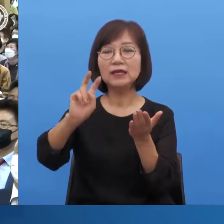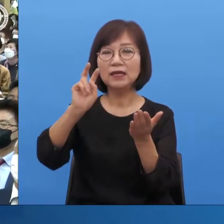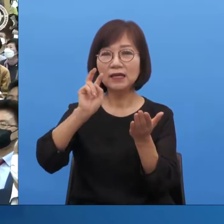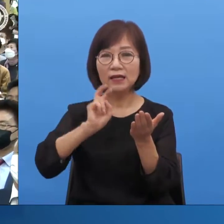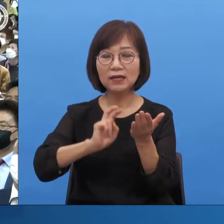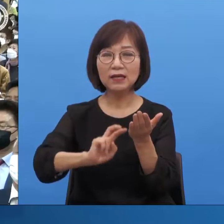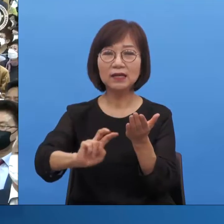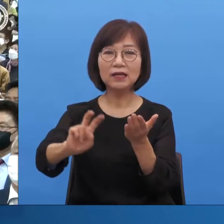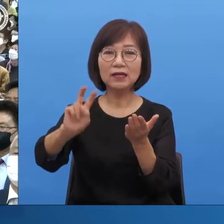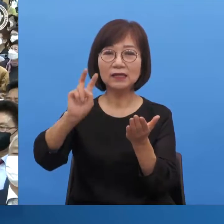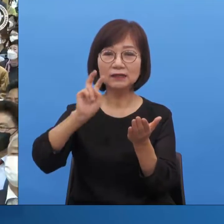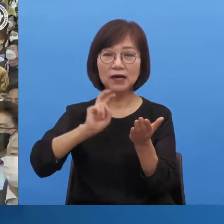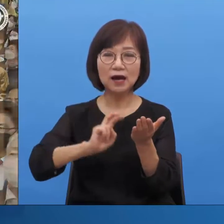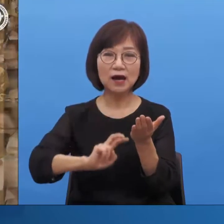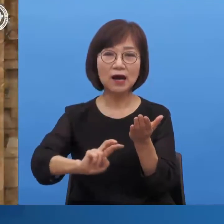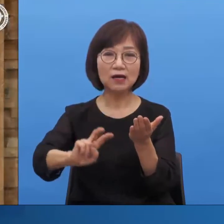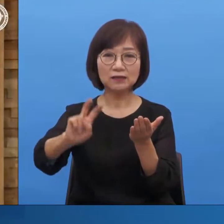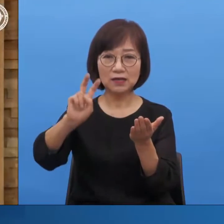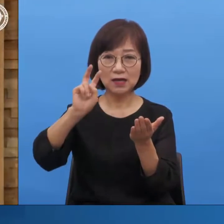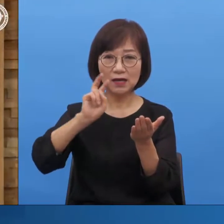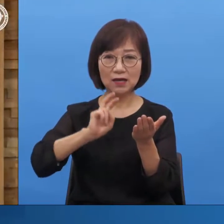품어주시니 나